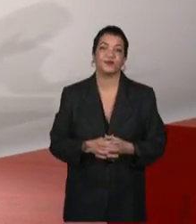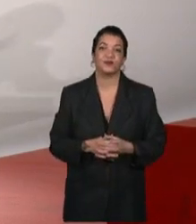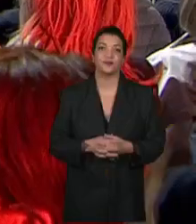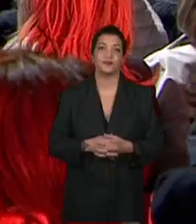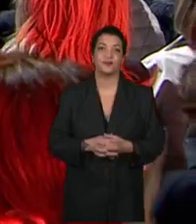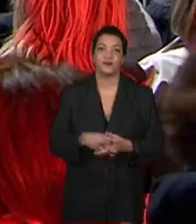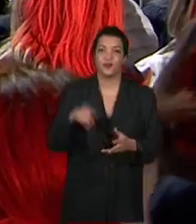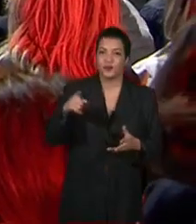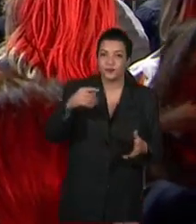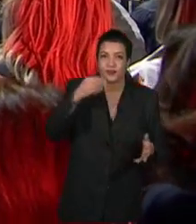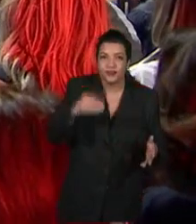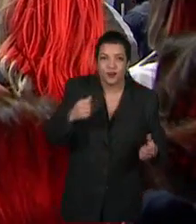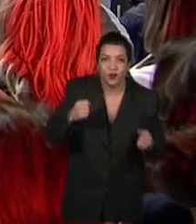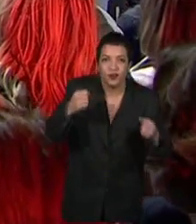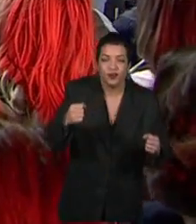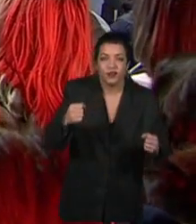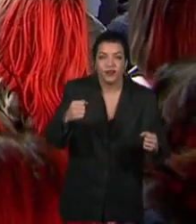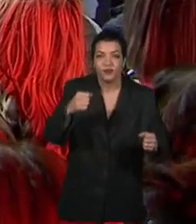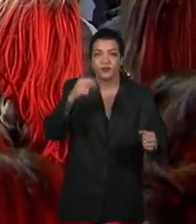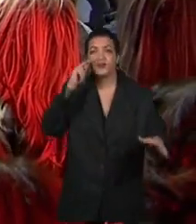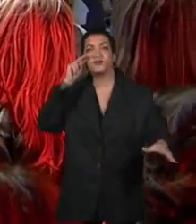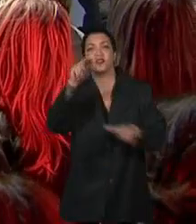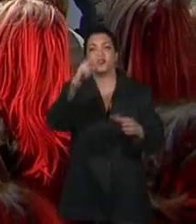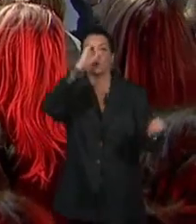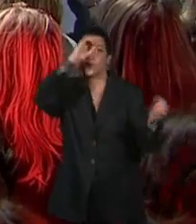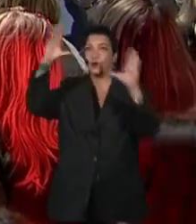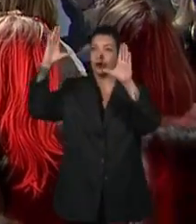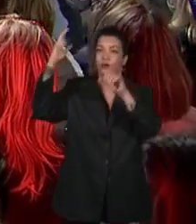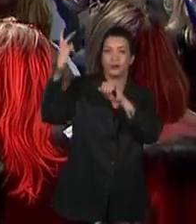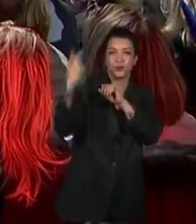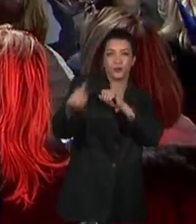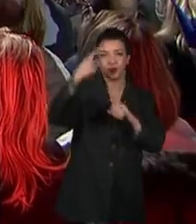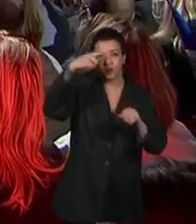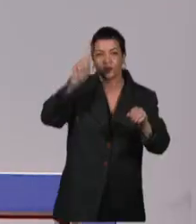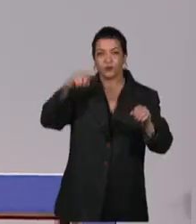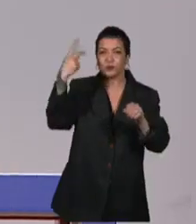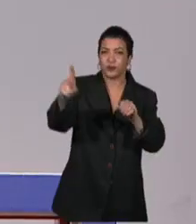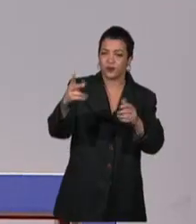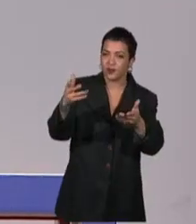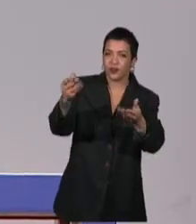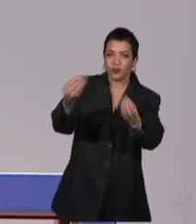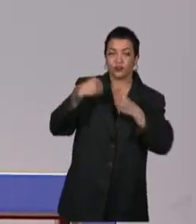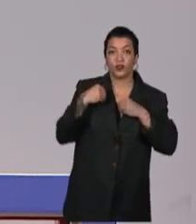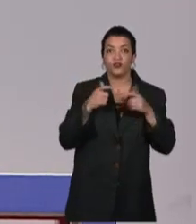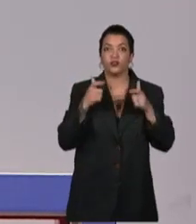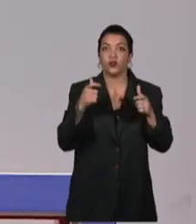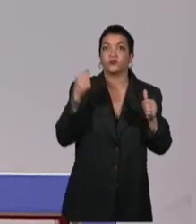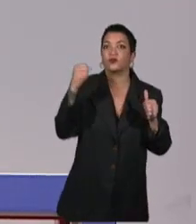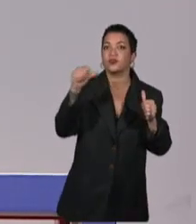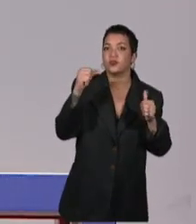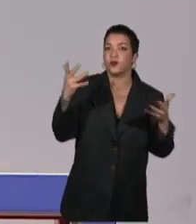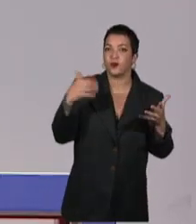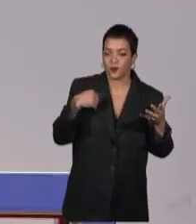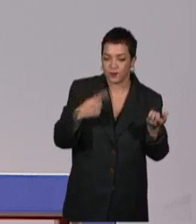Son audace, sa force, sa vision. Il m'a donné cette chance unique d'être ministre de